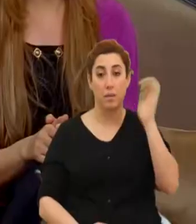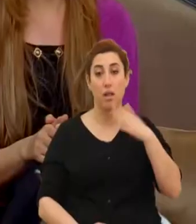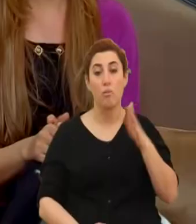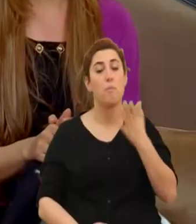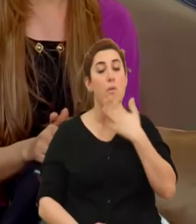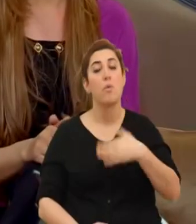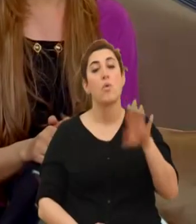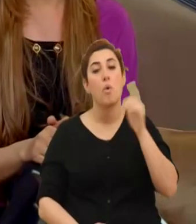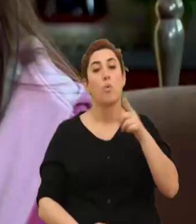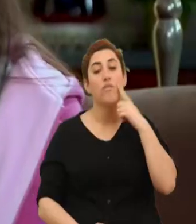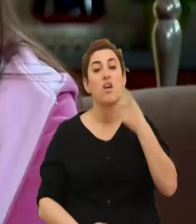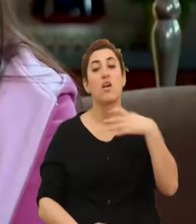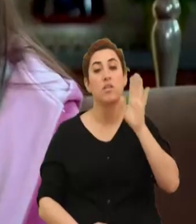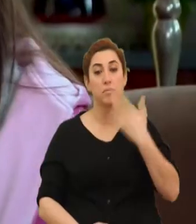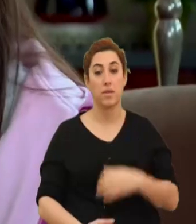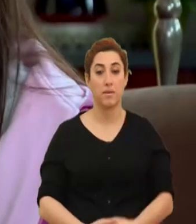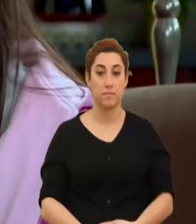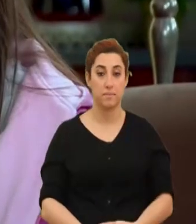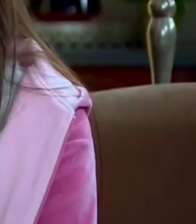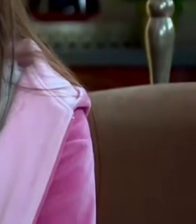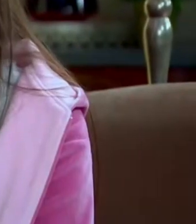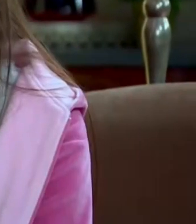gelenler. Ama yok, onu da farkında değil.